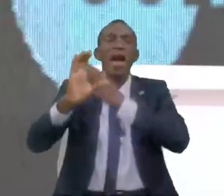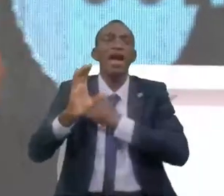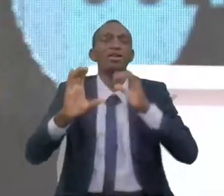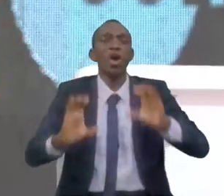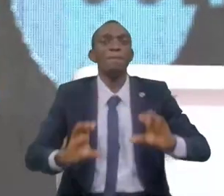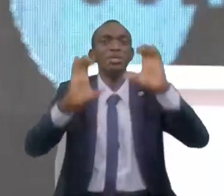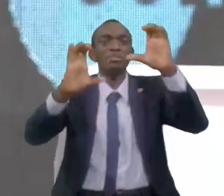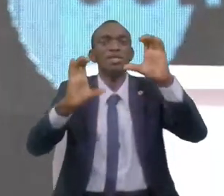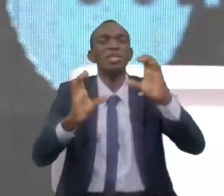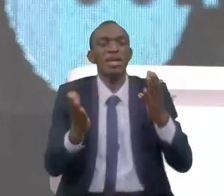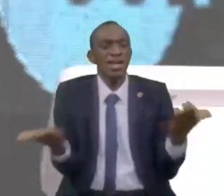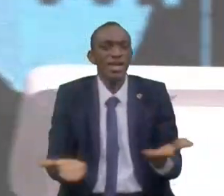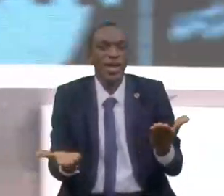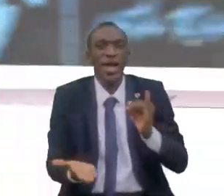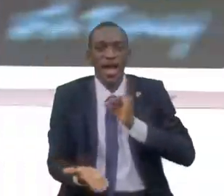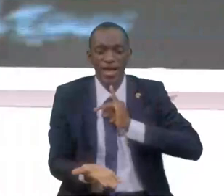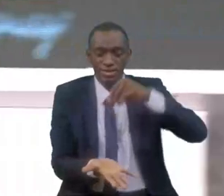l'engagement.